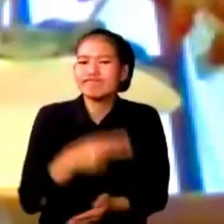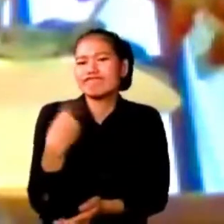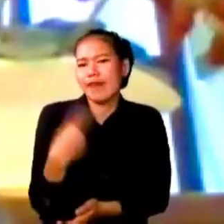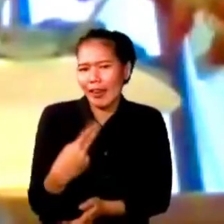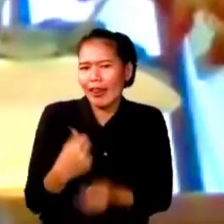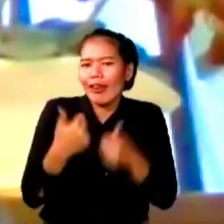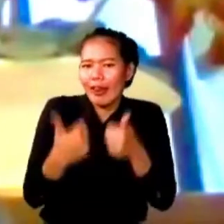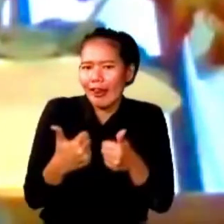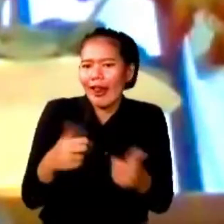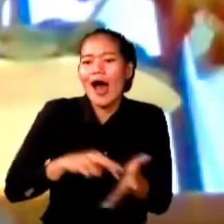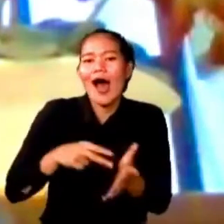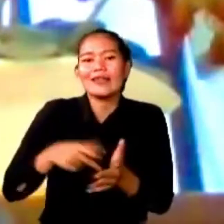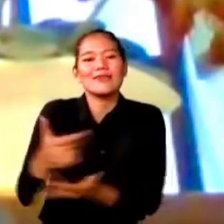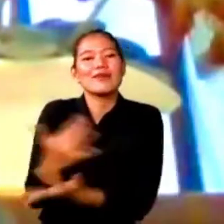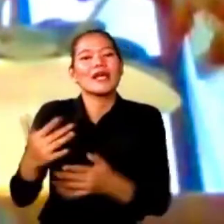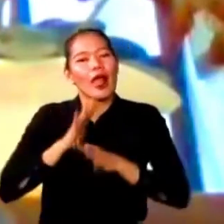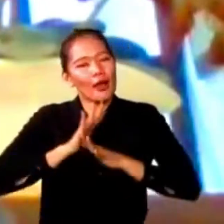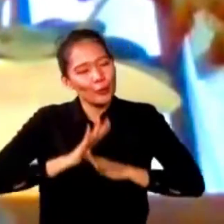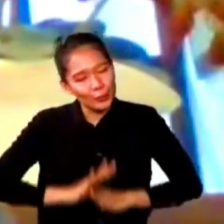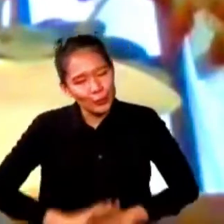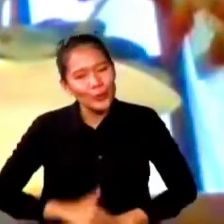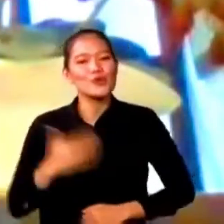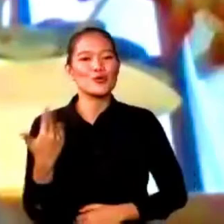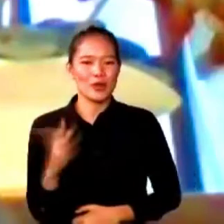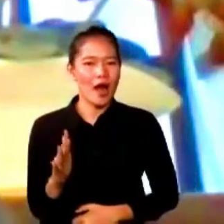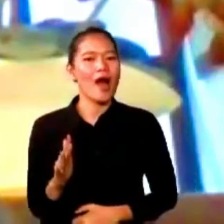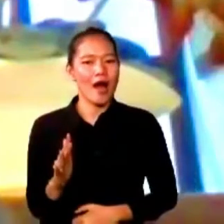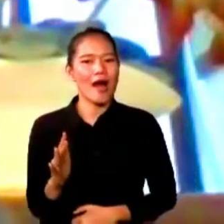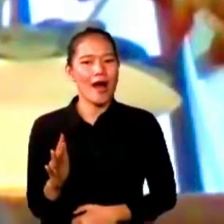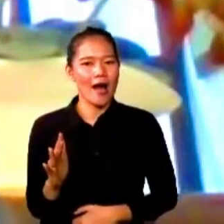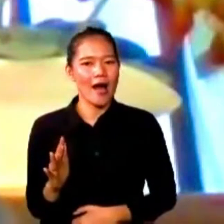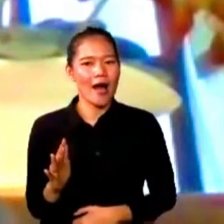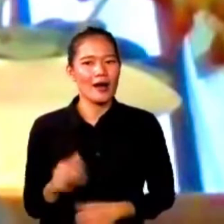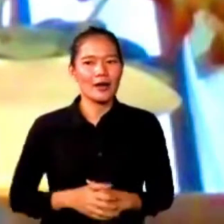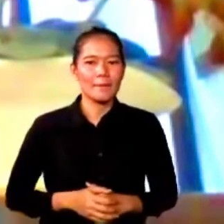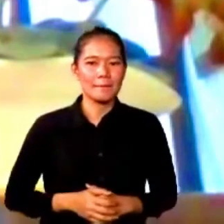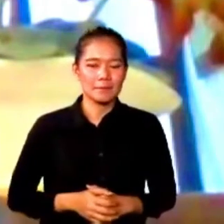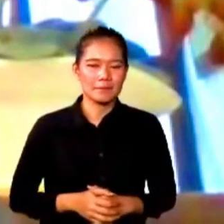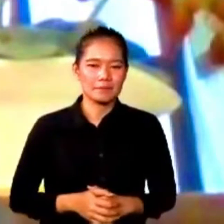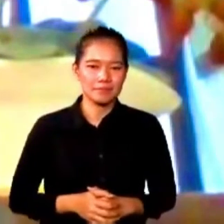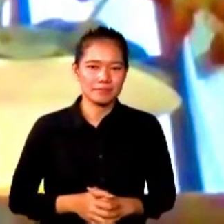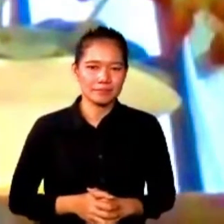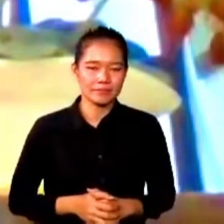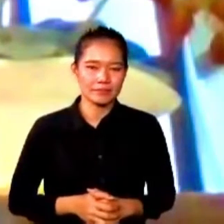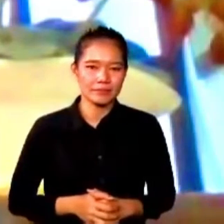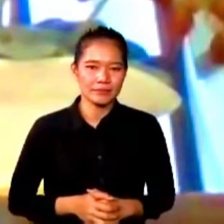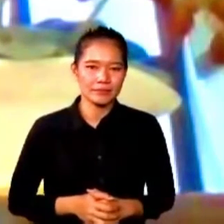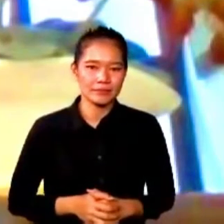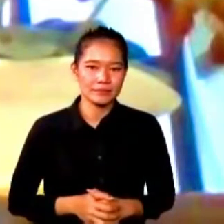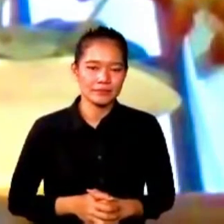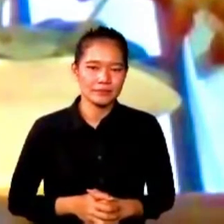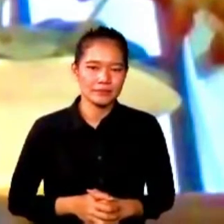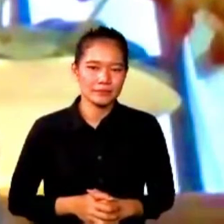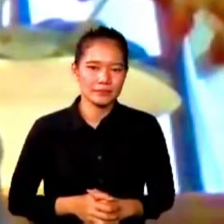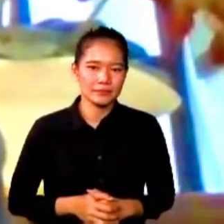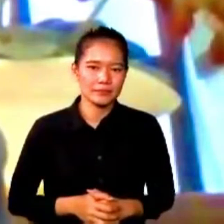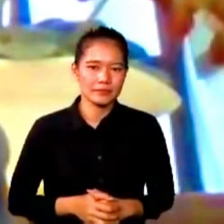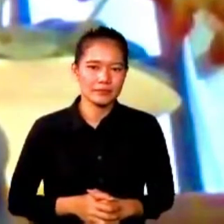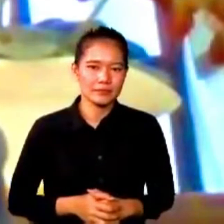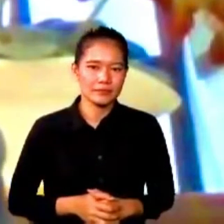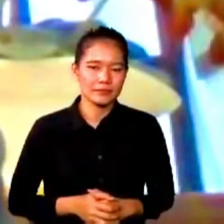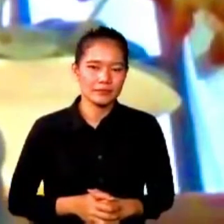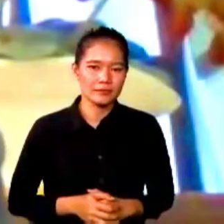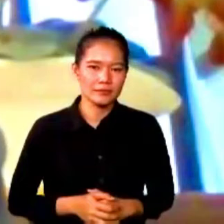sebagai elemen yang menginginkan vaksin yang halal dan baik serta memiliki